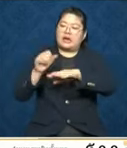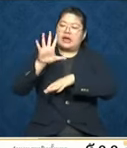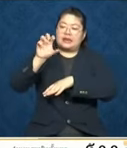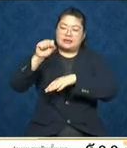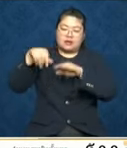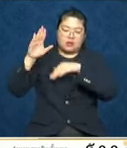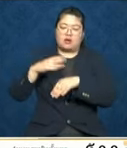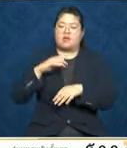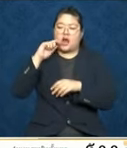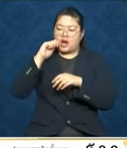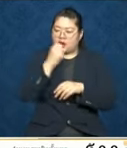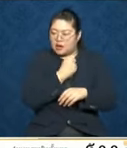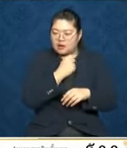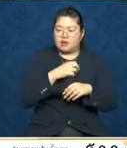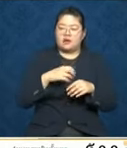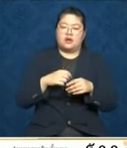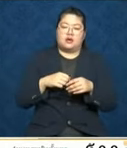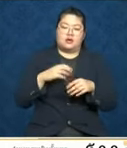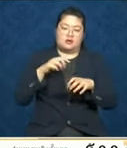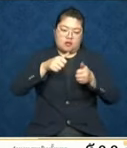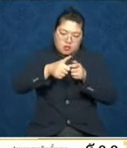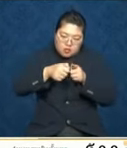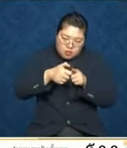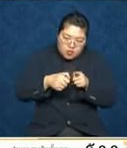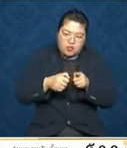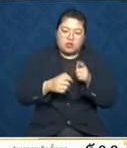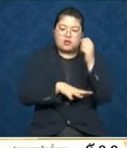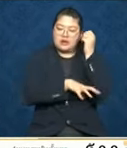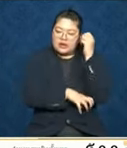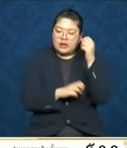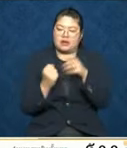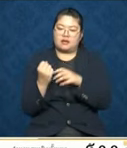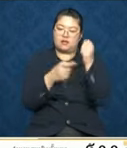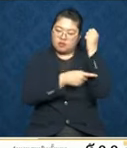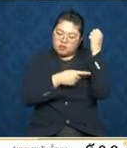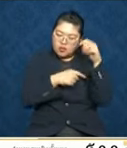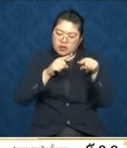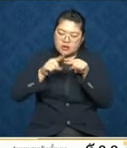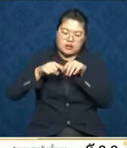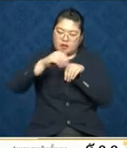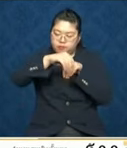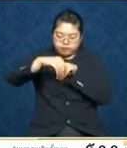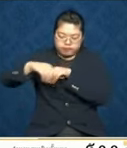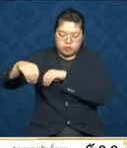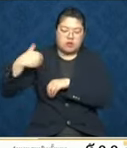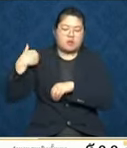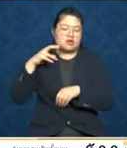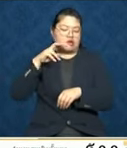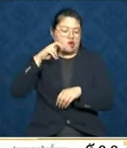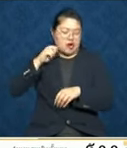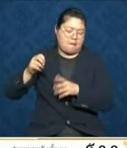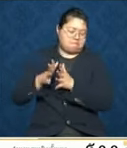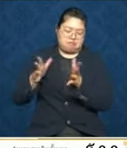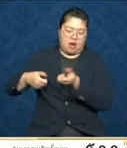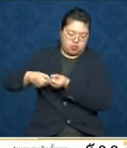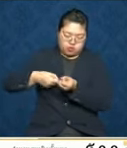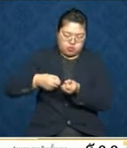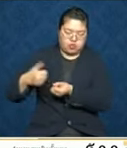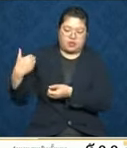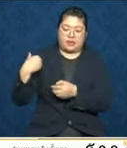าวโพดปาล์มน้ำมันมันสำปะหลังและยางพาราค่ะซึ่งต้องใช้น้ำเป็นอย่างมากแต่ปัญหาหลักที่พ